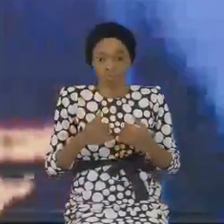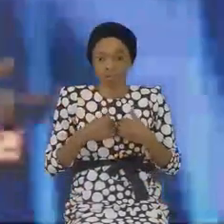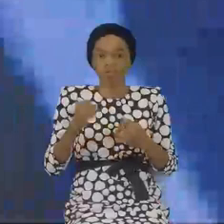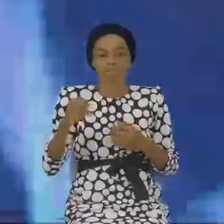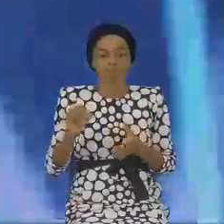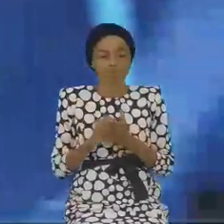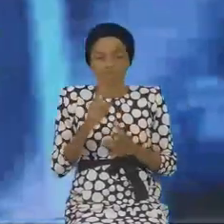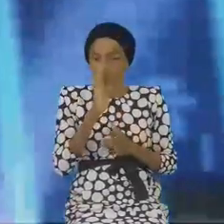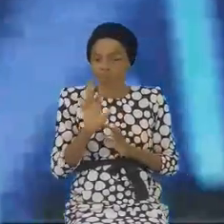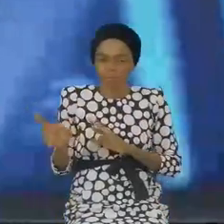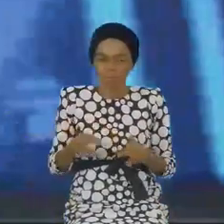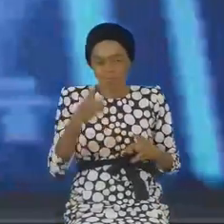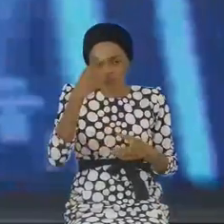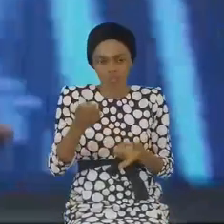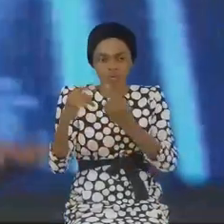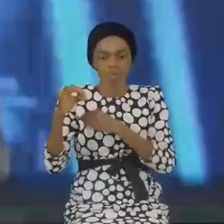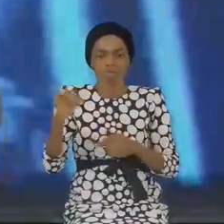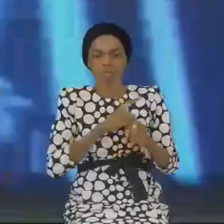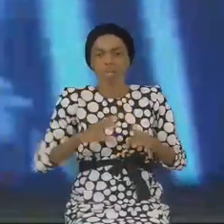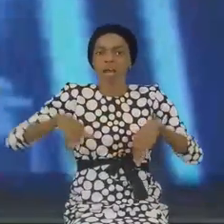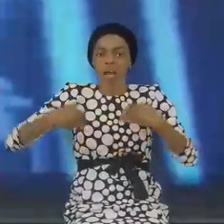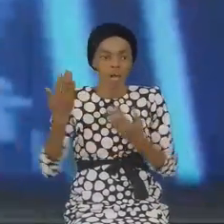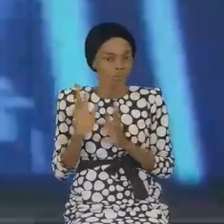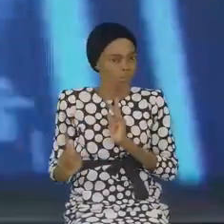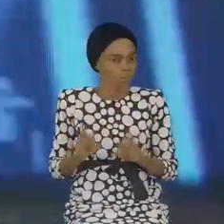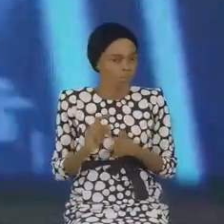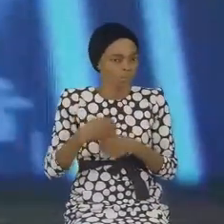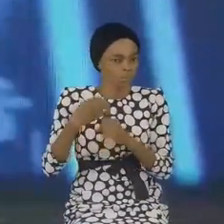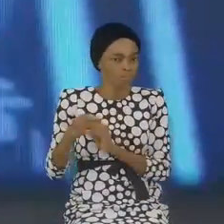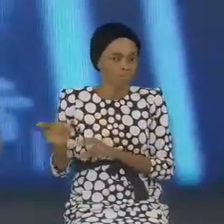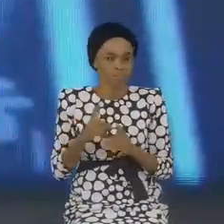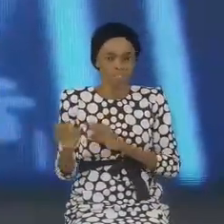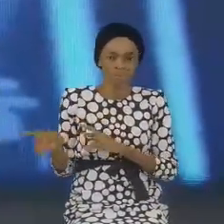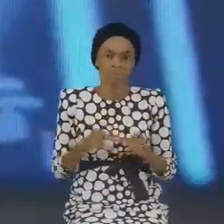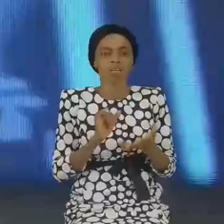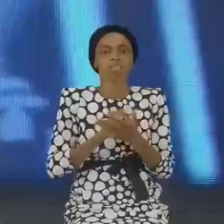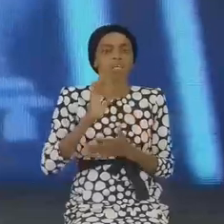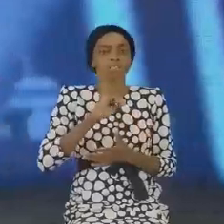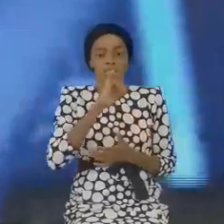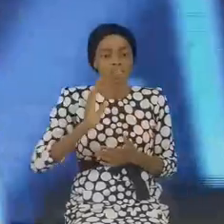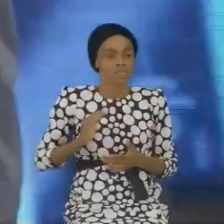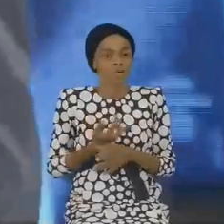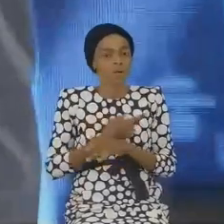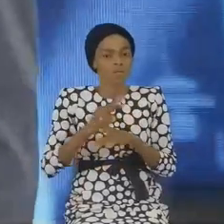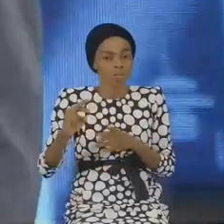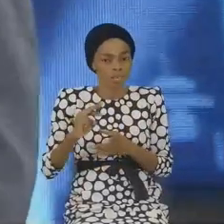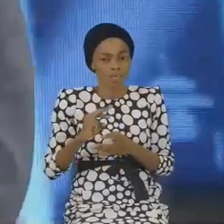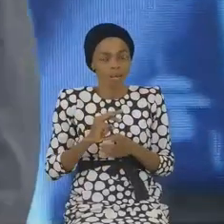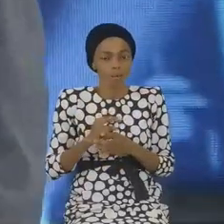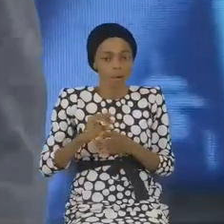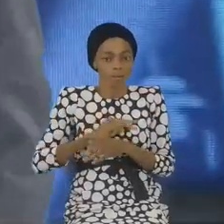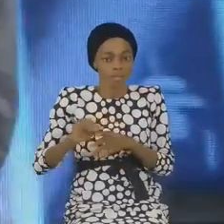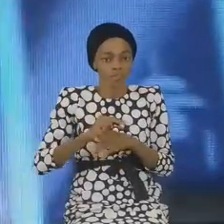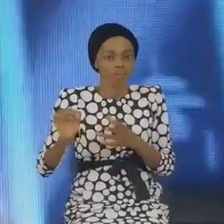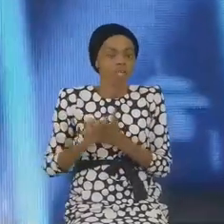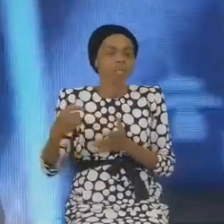le retour du Seigneur, comment pourront-ils se préparer? C'est notre ministère que nous devons donc leur dire tout, leur montrer